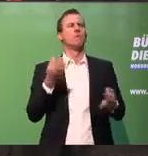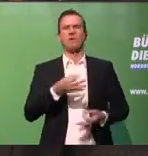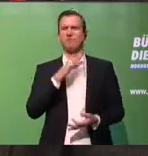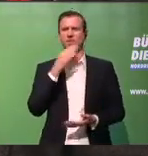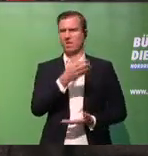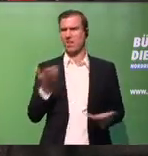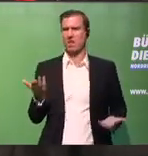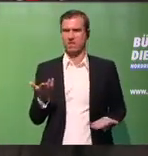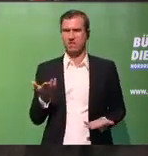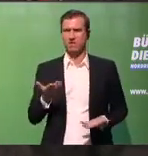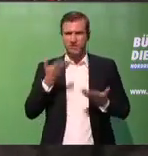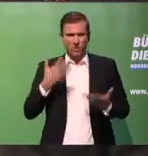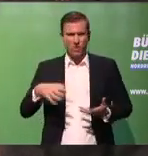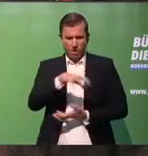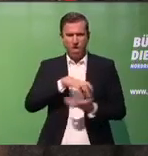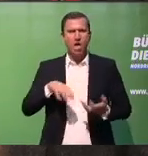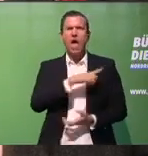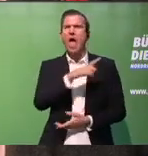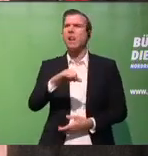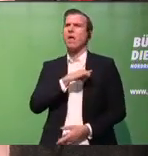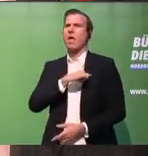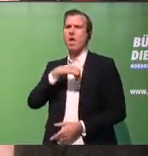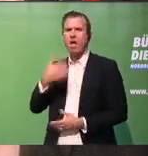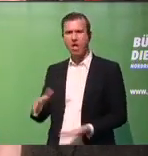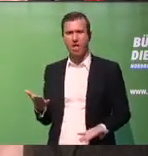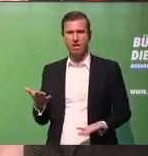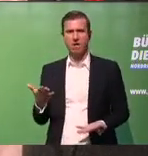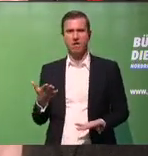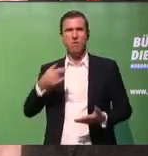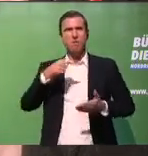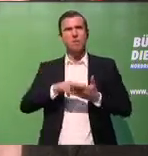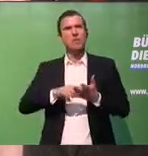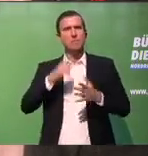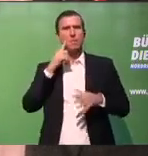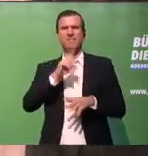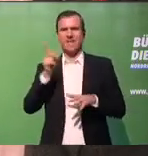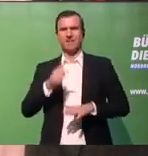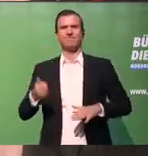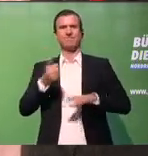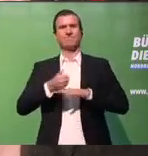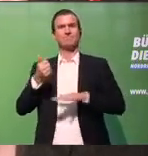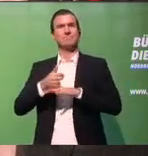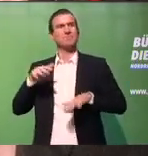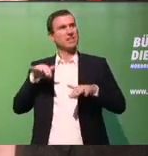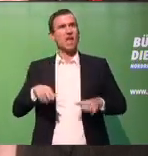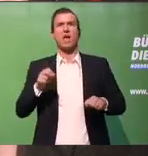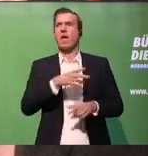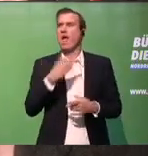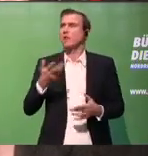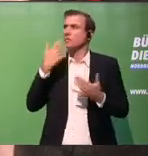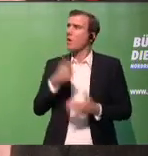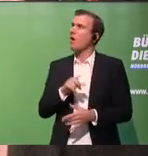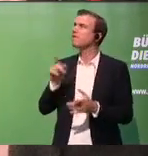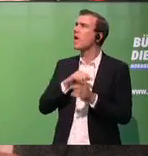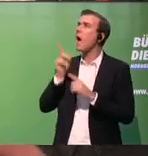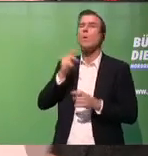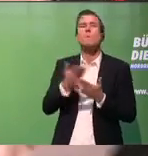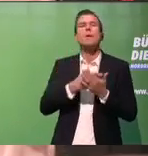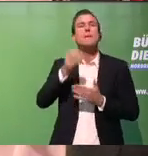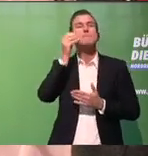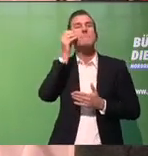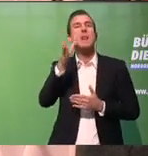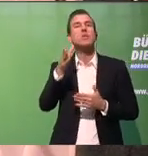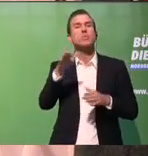Diese Lethargie, dieses Desinteresse gegenüber den herrschenden und sich selbst bedienenden Hyänen finden wir auch in den